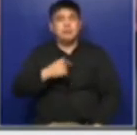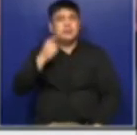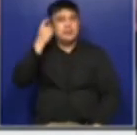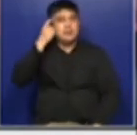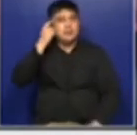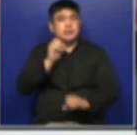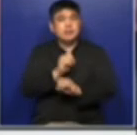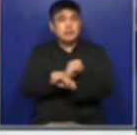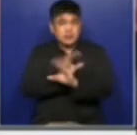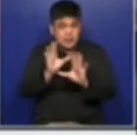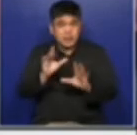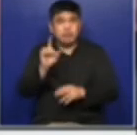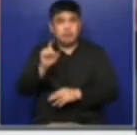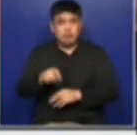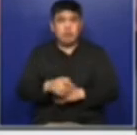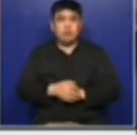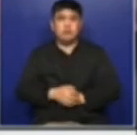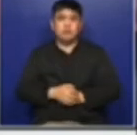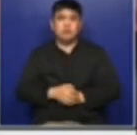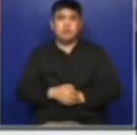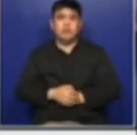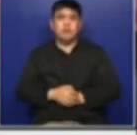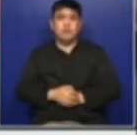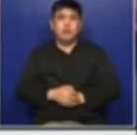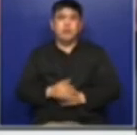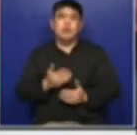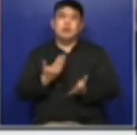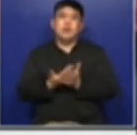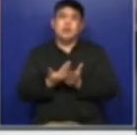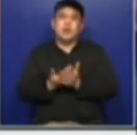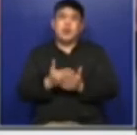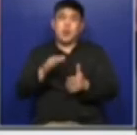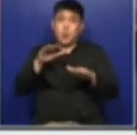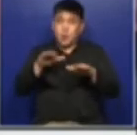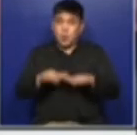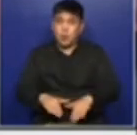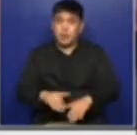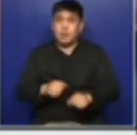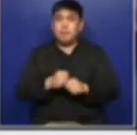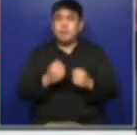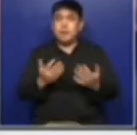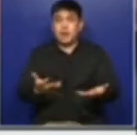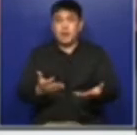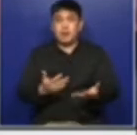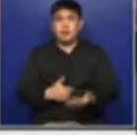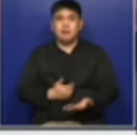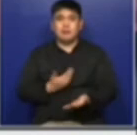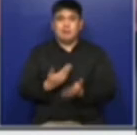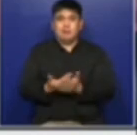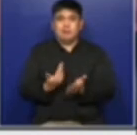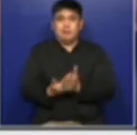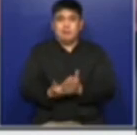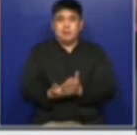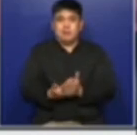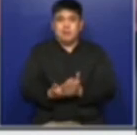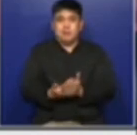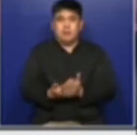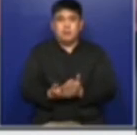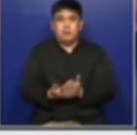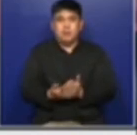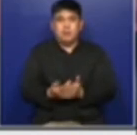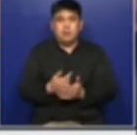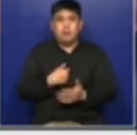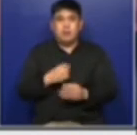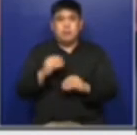ดเจนว่าเราจะต้องลดค่าใช้จ่ายในส่วนกลางลงยังไงเพื่อจะนำเงินมาใช้ในการที่จะ